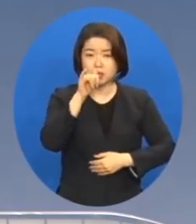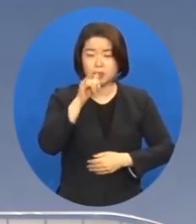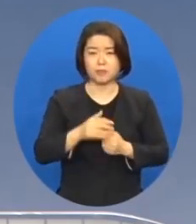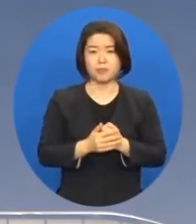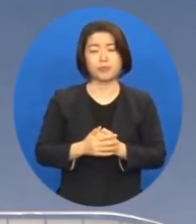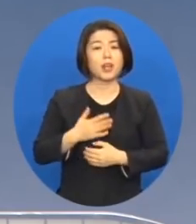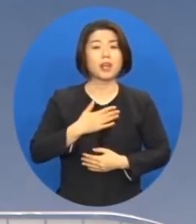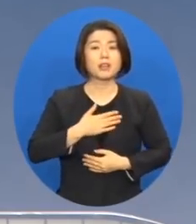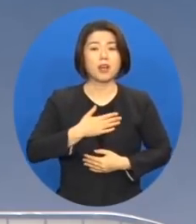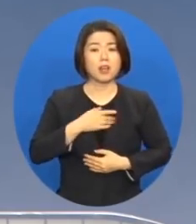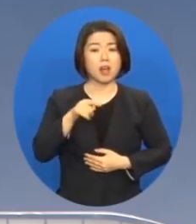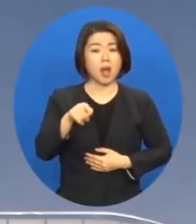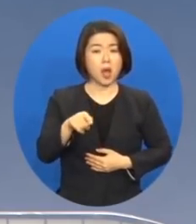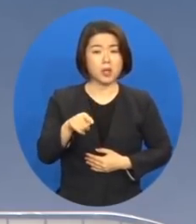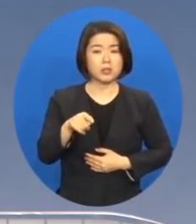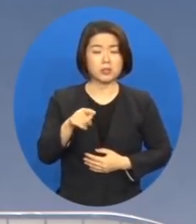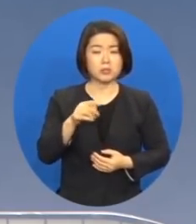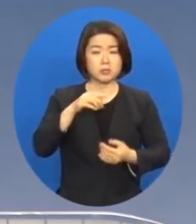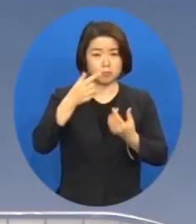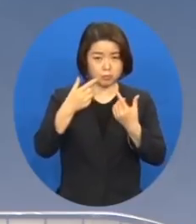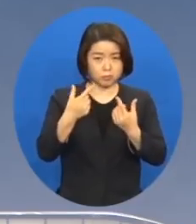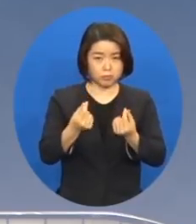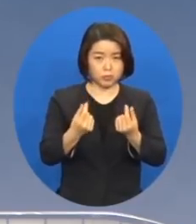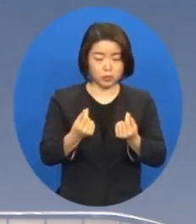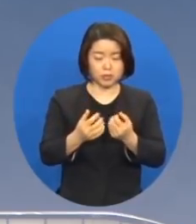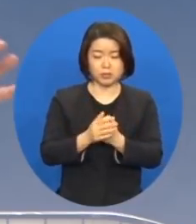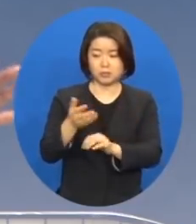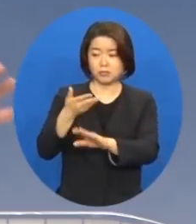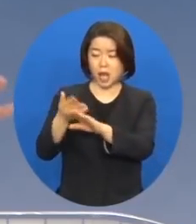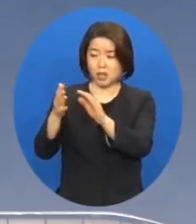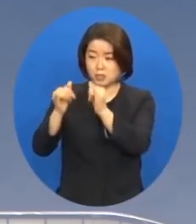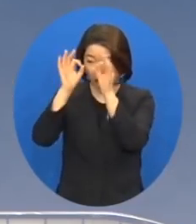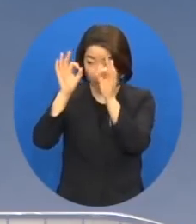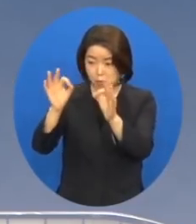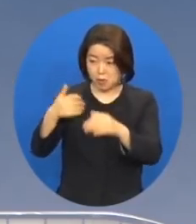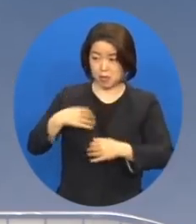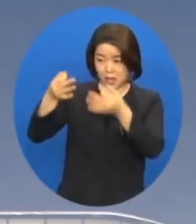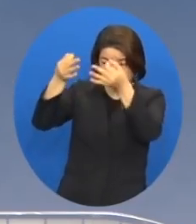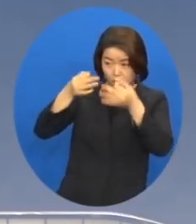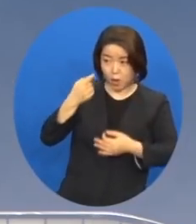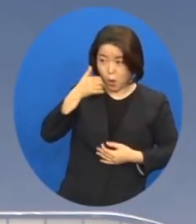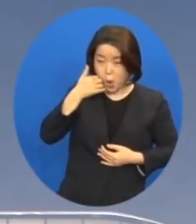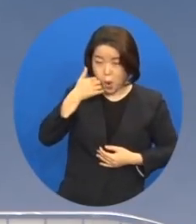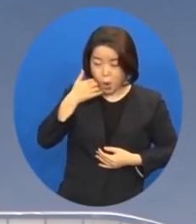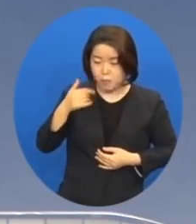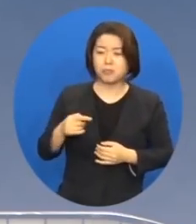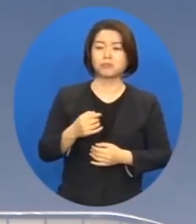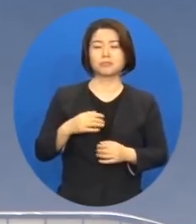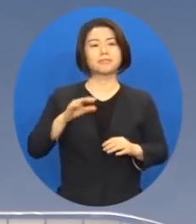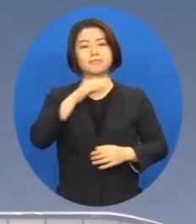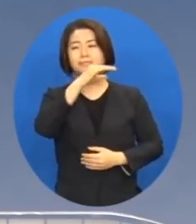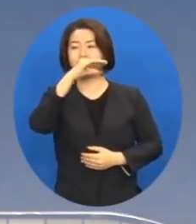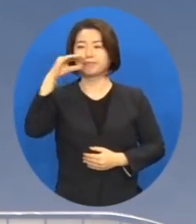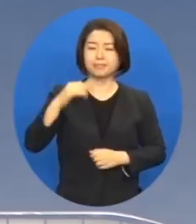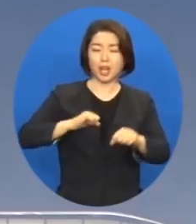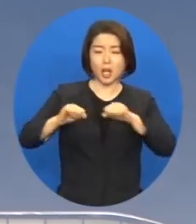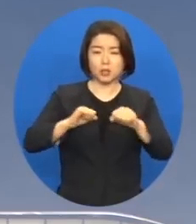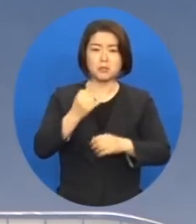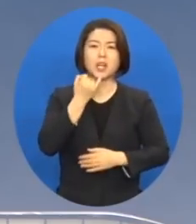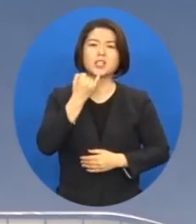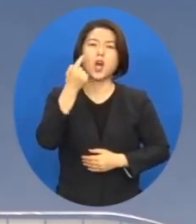저는 그러면서도 그저 사람 보는 앞에서 괜찮으면 되는 줄 알았어요. 예수님이